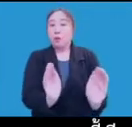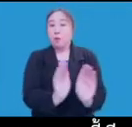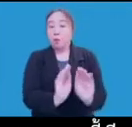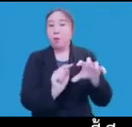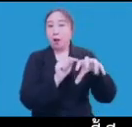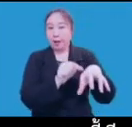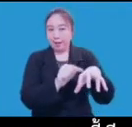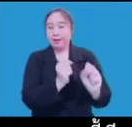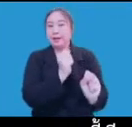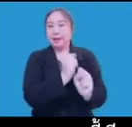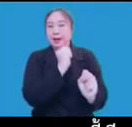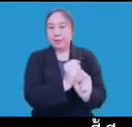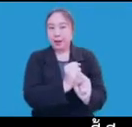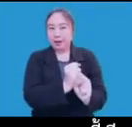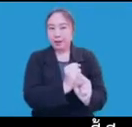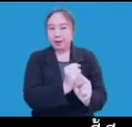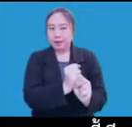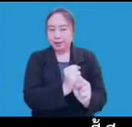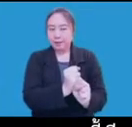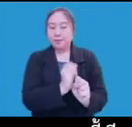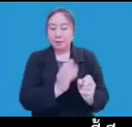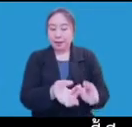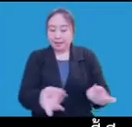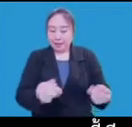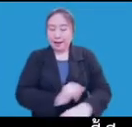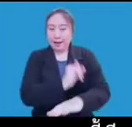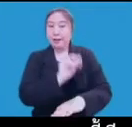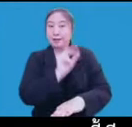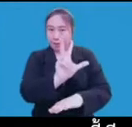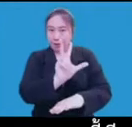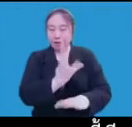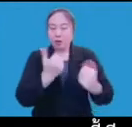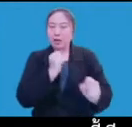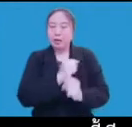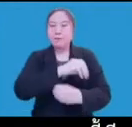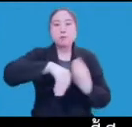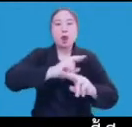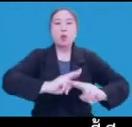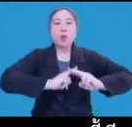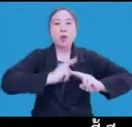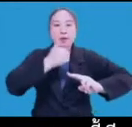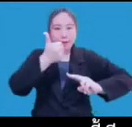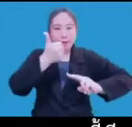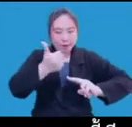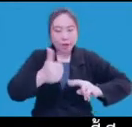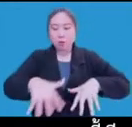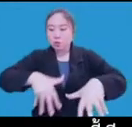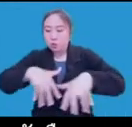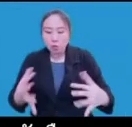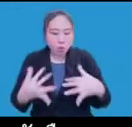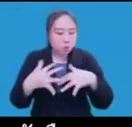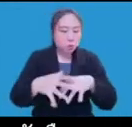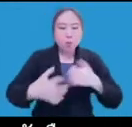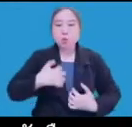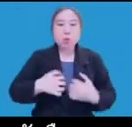ยจะดำเนินการในขนาด1ไร่3ไร่อันนี้จะสามารถพึ่งตนเองได้แล้วก็อยู่ได้ในชุมชนโดยไม่เ